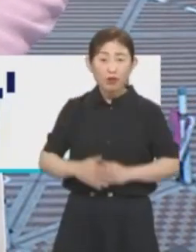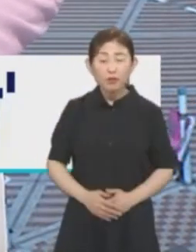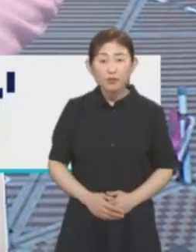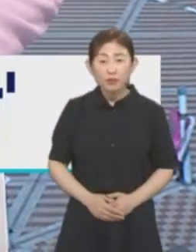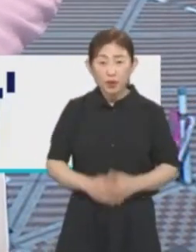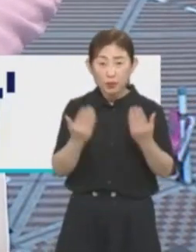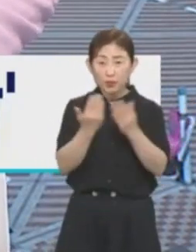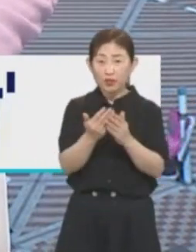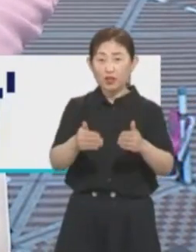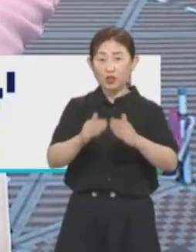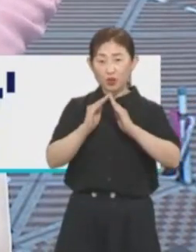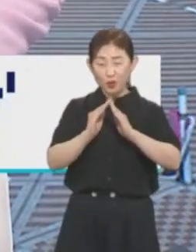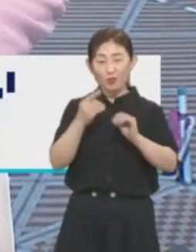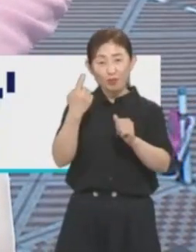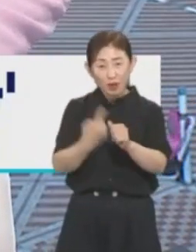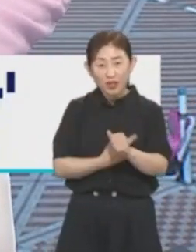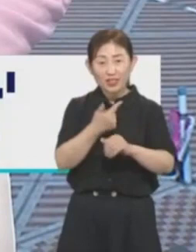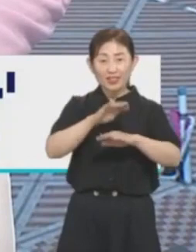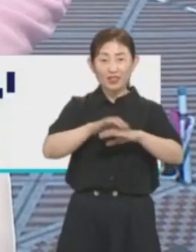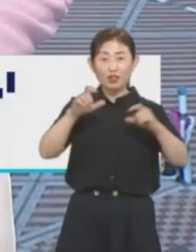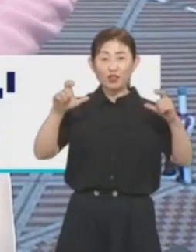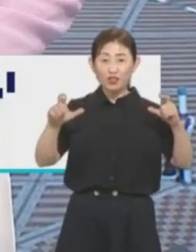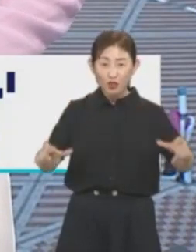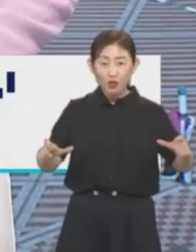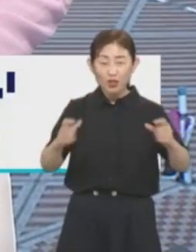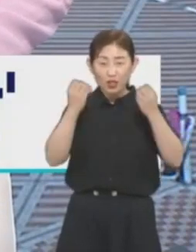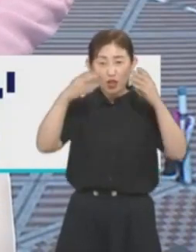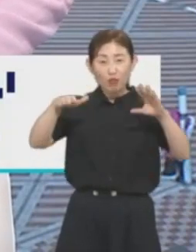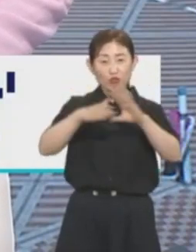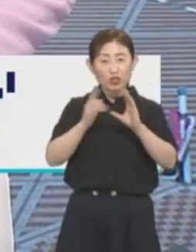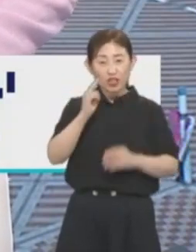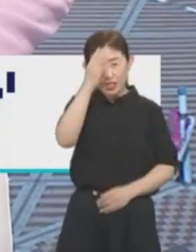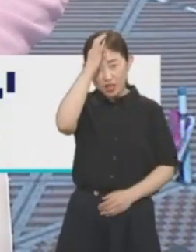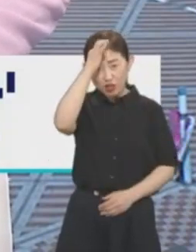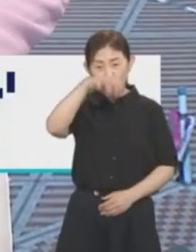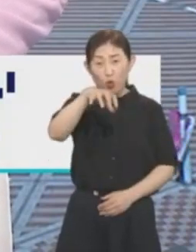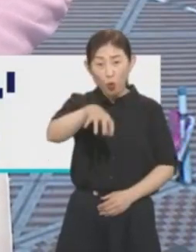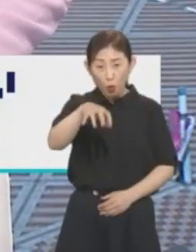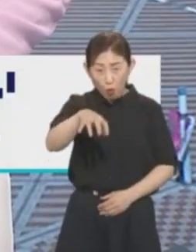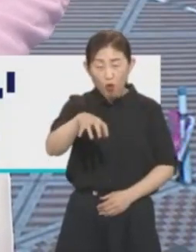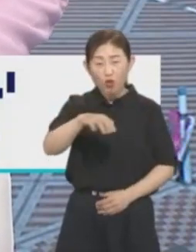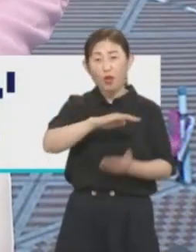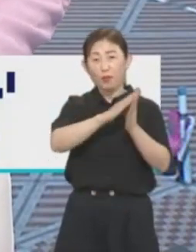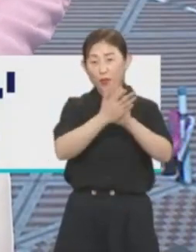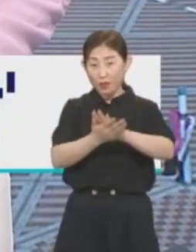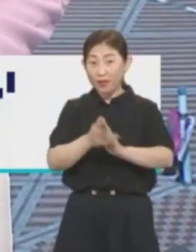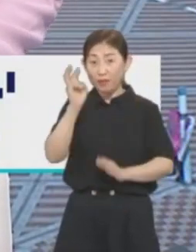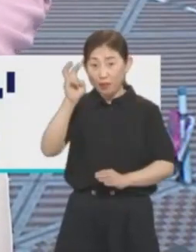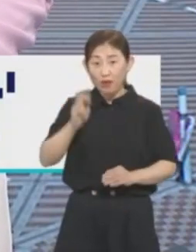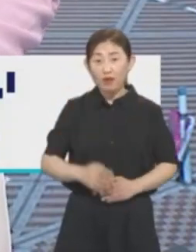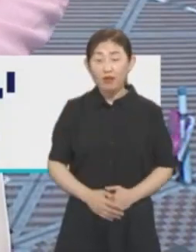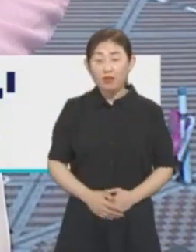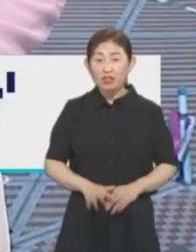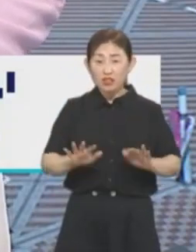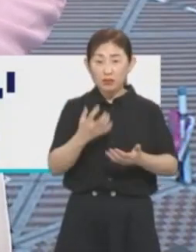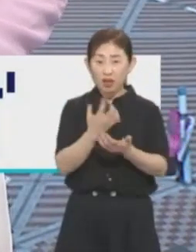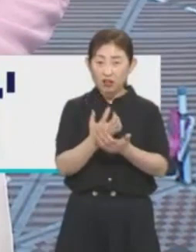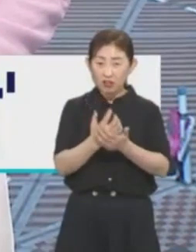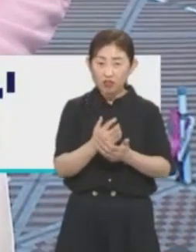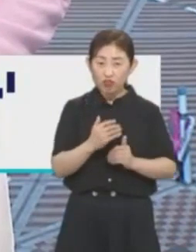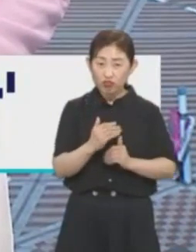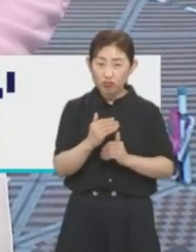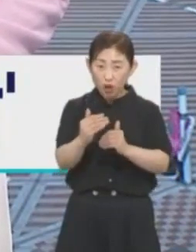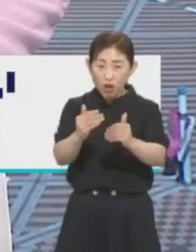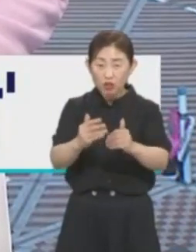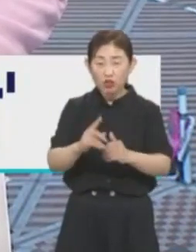건립이 마무리되면 이 일대가 대전을 대표하는 새로운 문화예술 복합단지로 탈바꿈할 전망인데요. 다만 행정